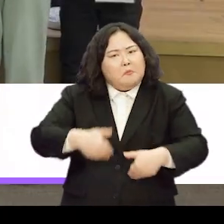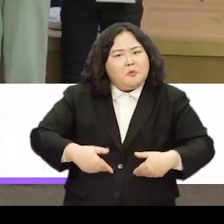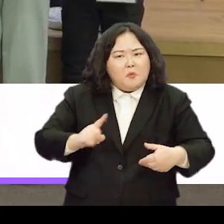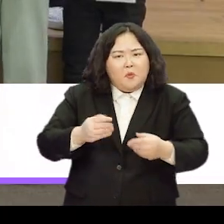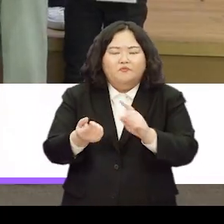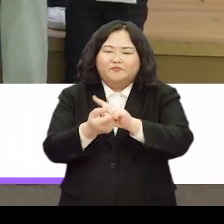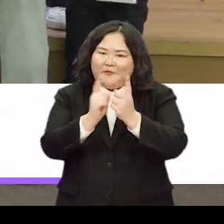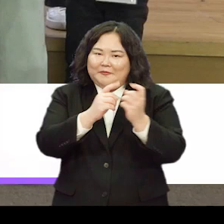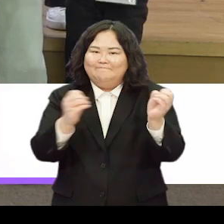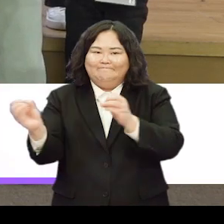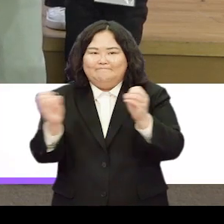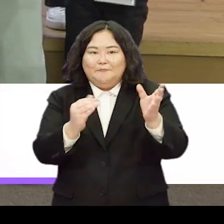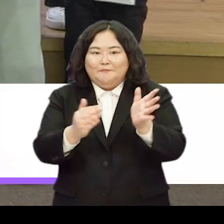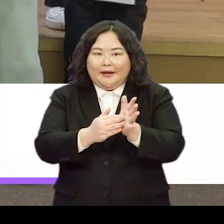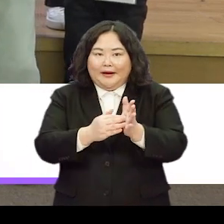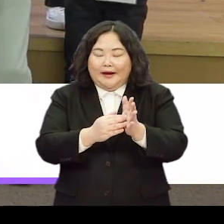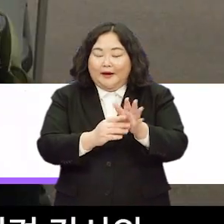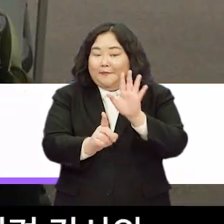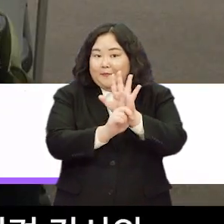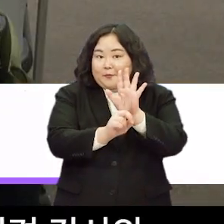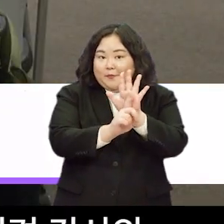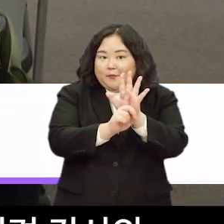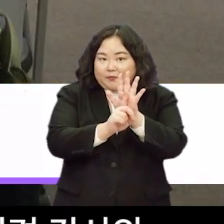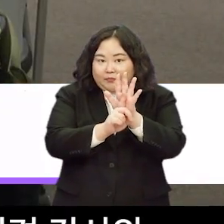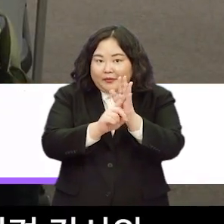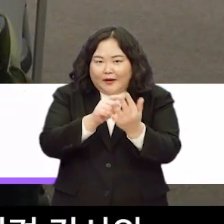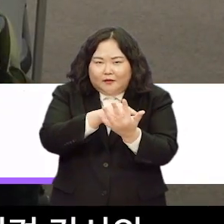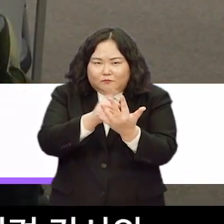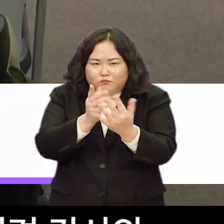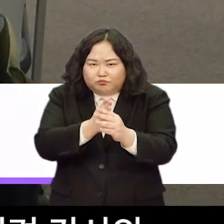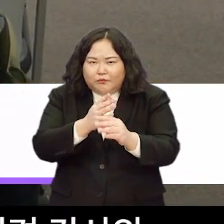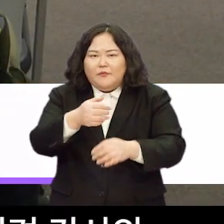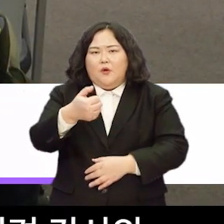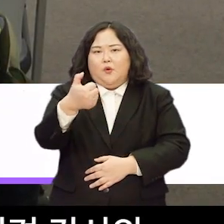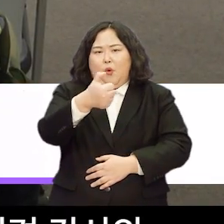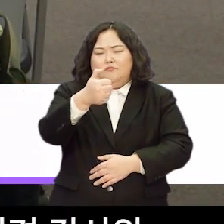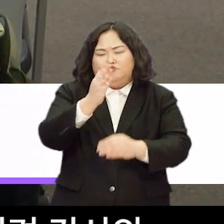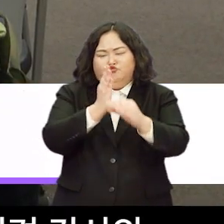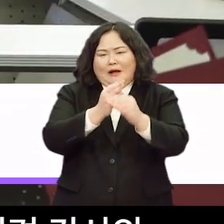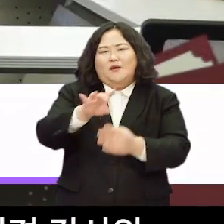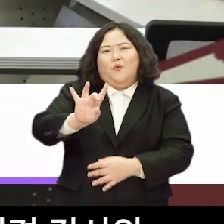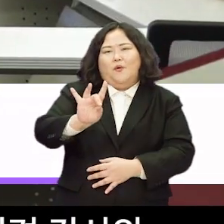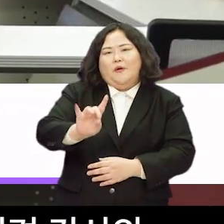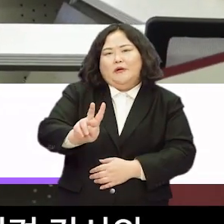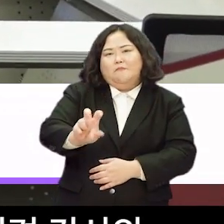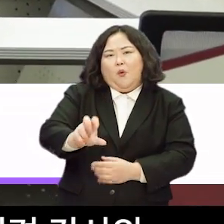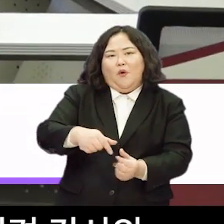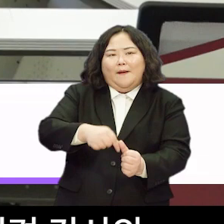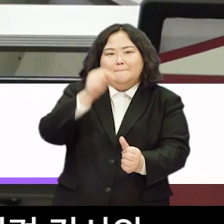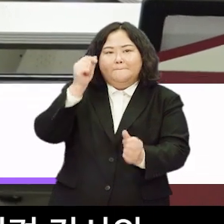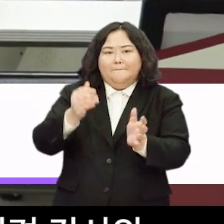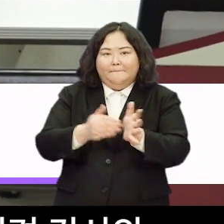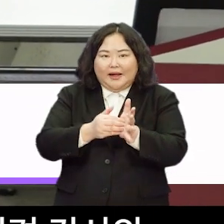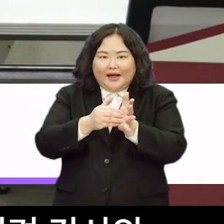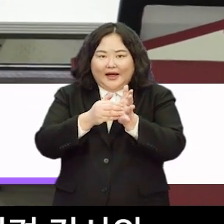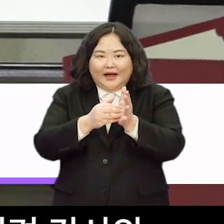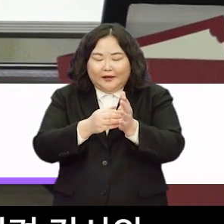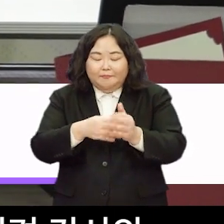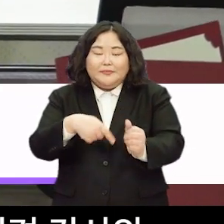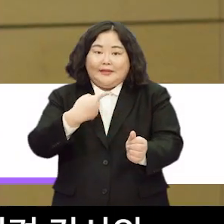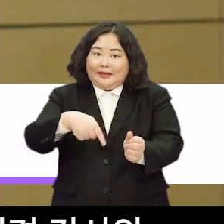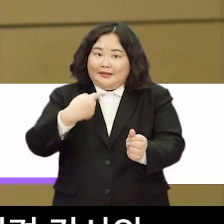팝업 이벤트를 함께 논의했습니다. 공개 모집으로 선발된 초등학생 50명 중 25명에 참석한